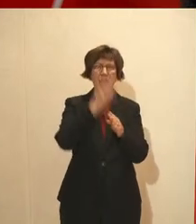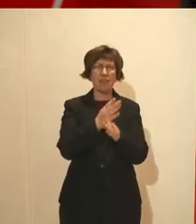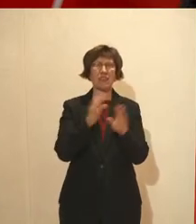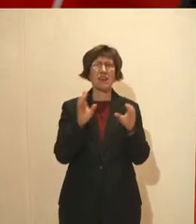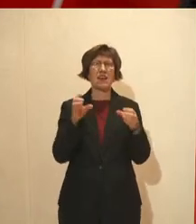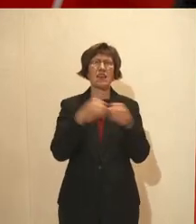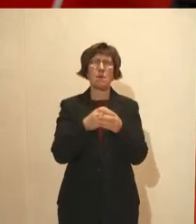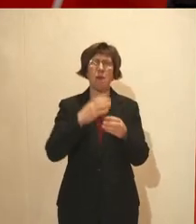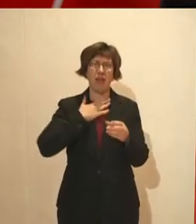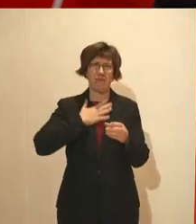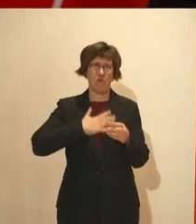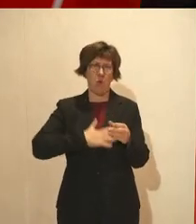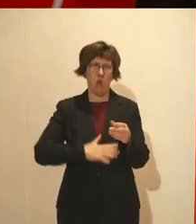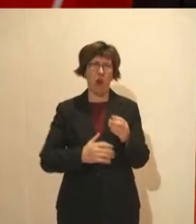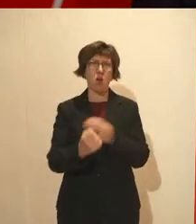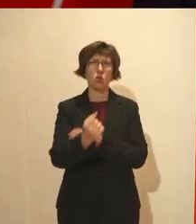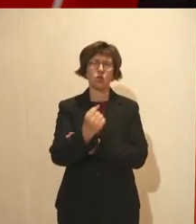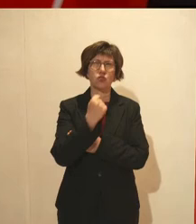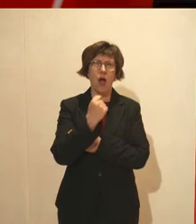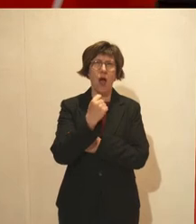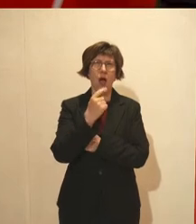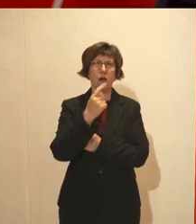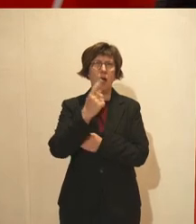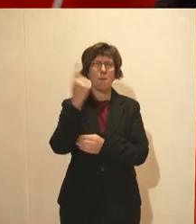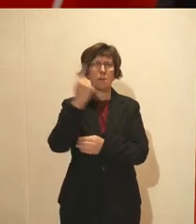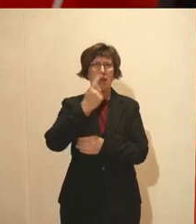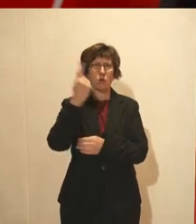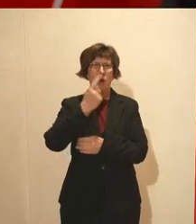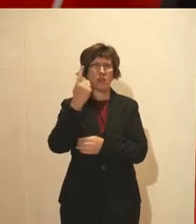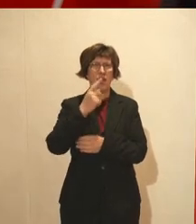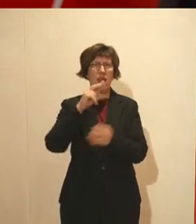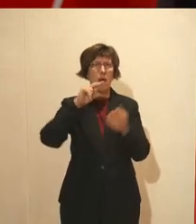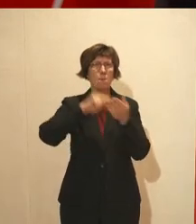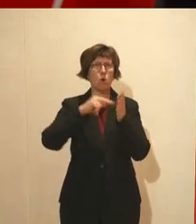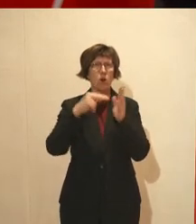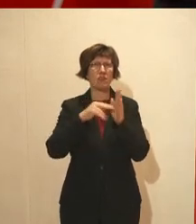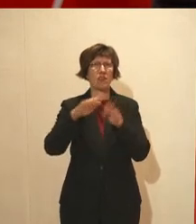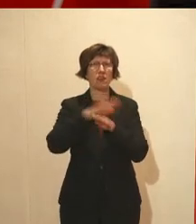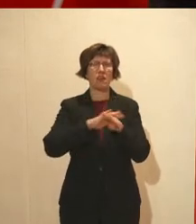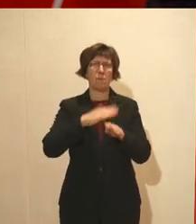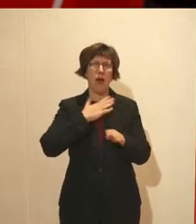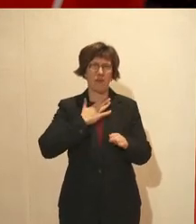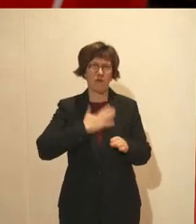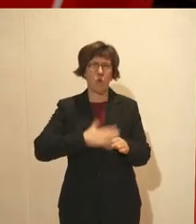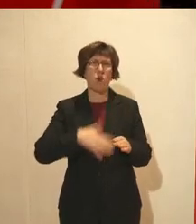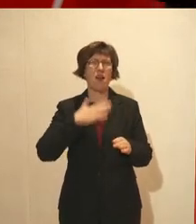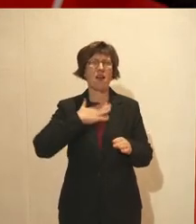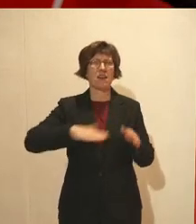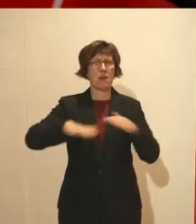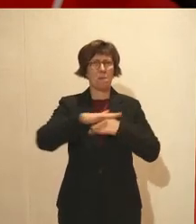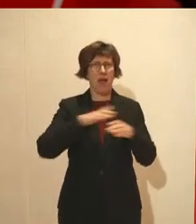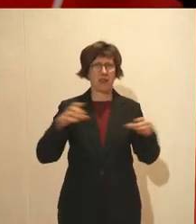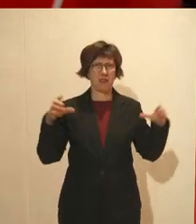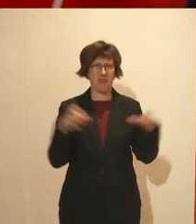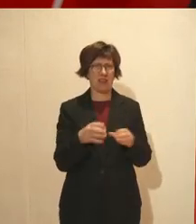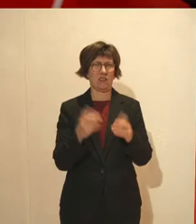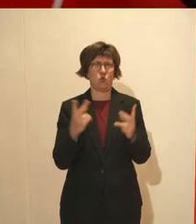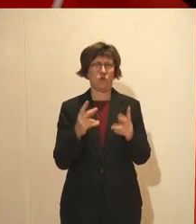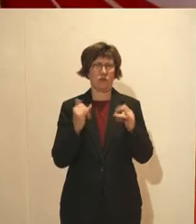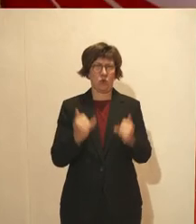gemeinwohls ein ganz starkes plädoyer für eine politik des gemeinwohls des gemeinde wesens das wird uns jetzt